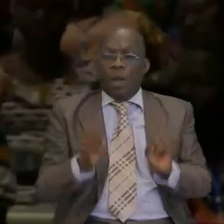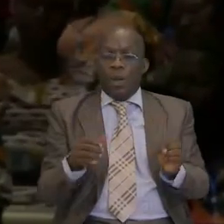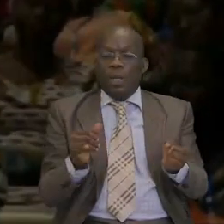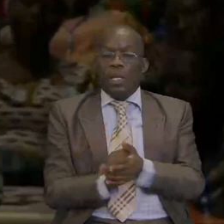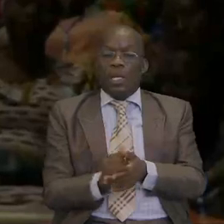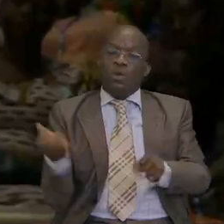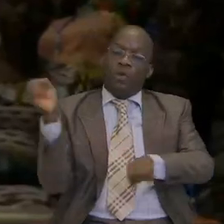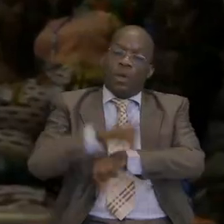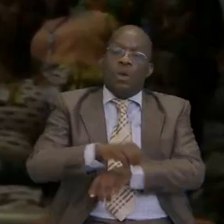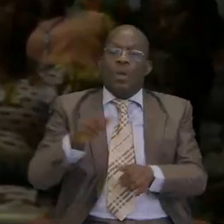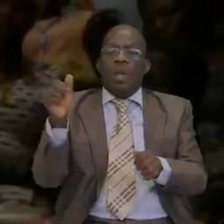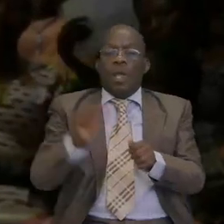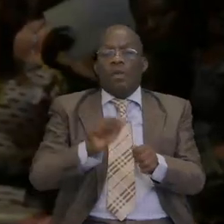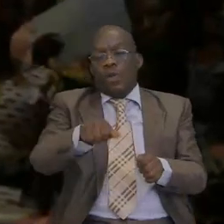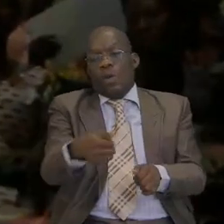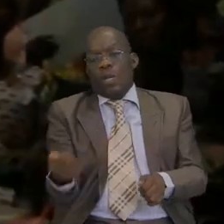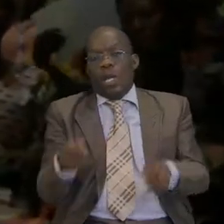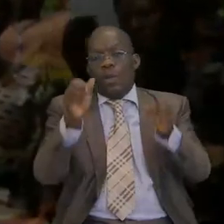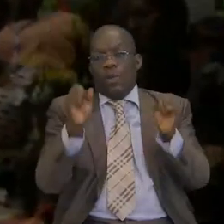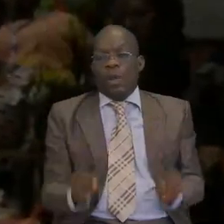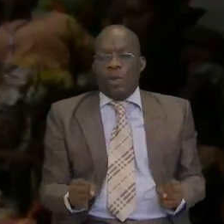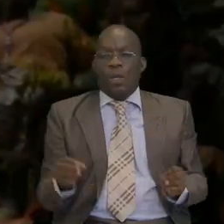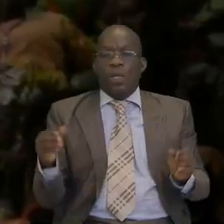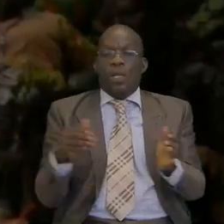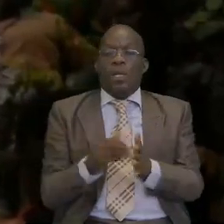vaincre toutes les autres puissances contre ta vie?